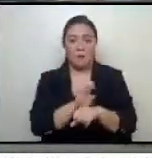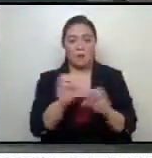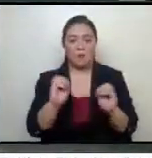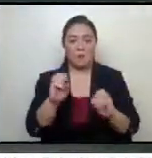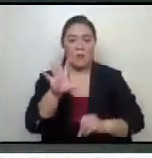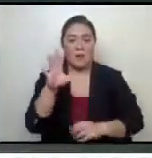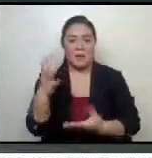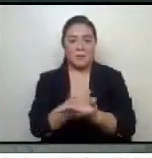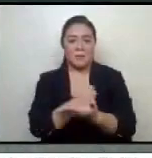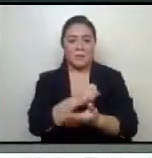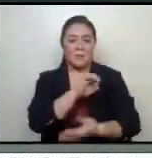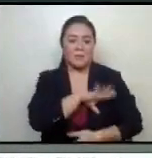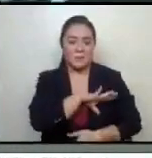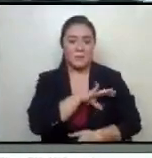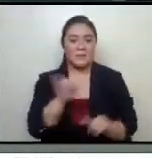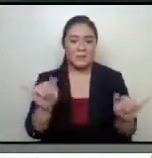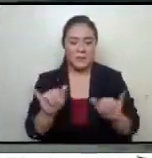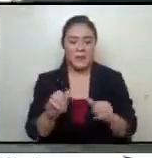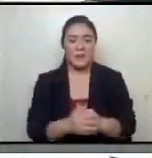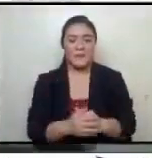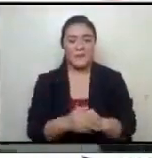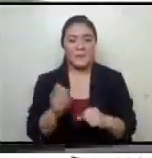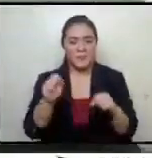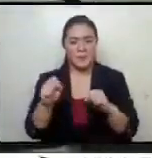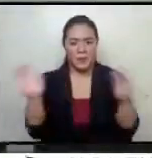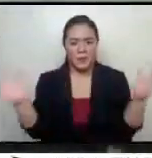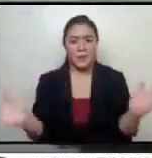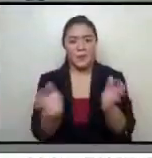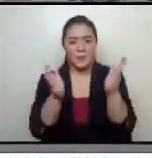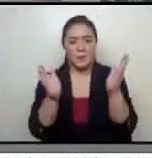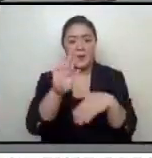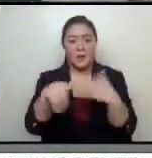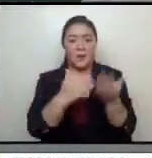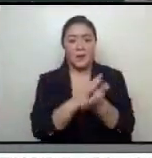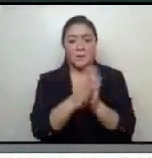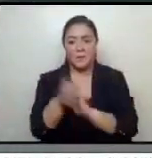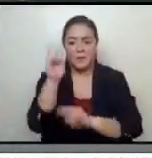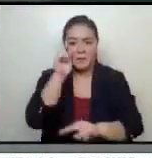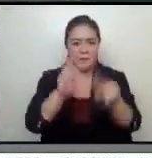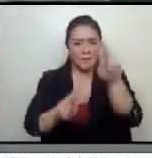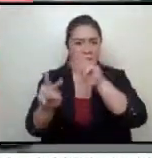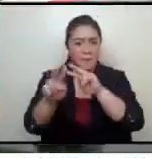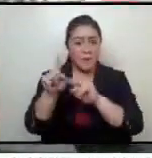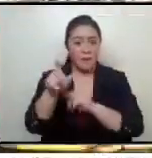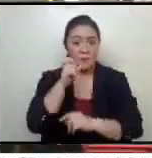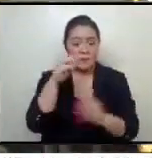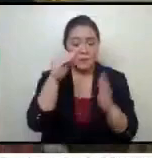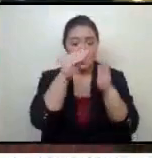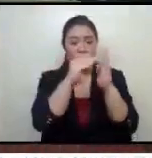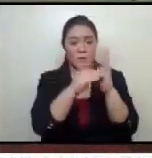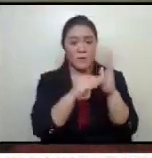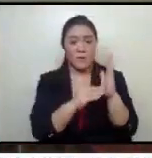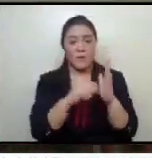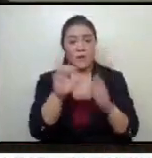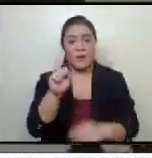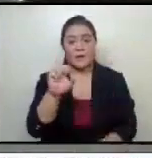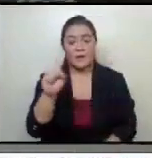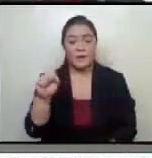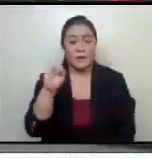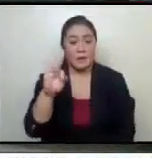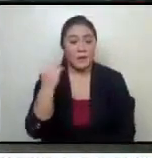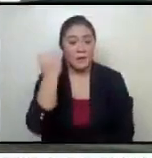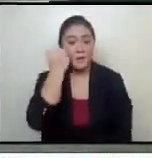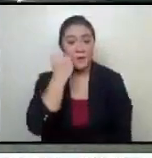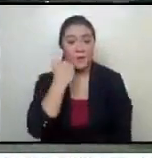pamunuan ng SSS ang kanilang mga miyembro na maging mapanuri, e-check ang kanilang record sa SSS at kung kulang ang hulog ng kanilang